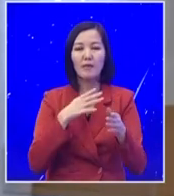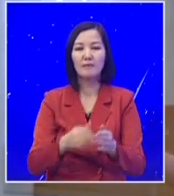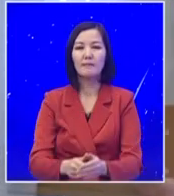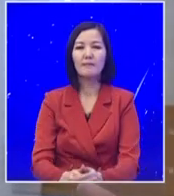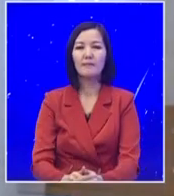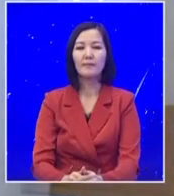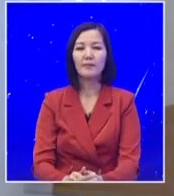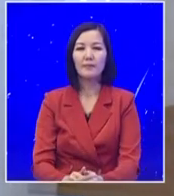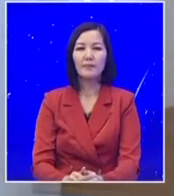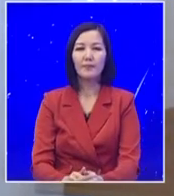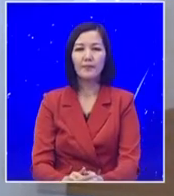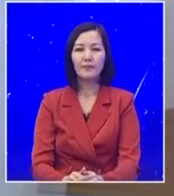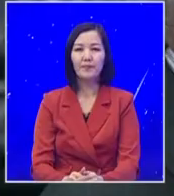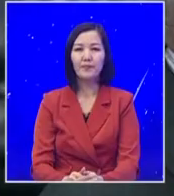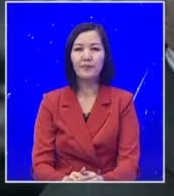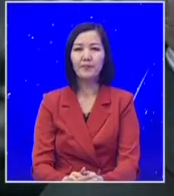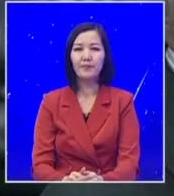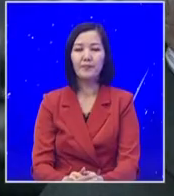марапатталды.